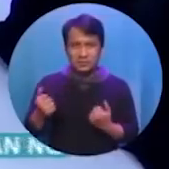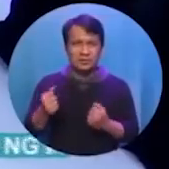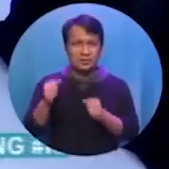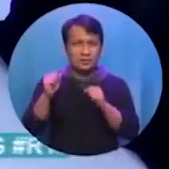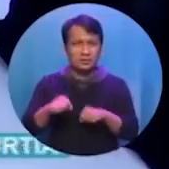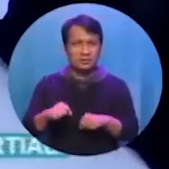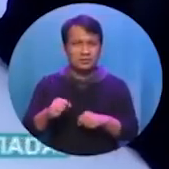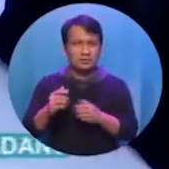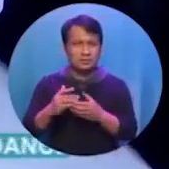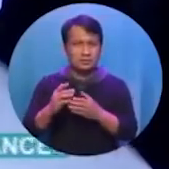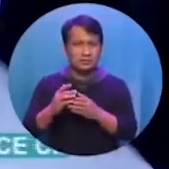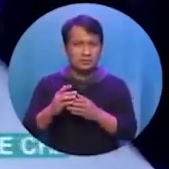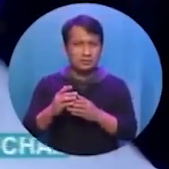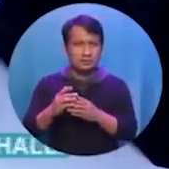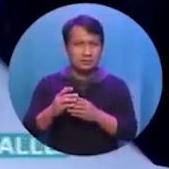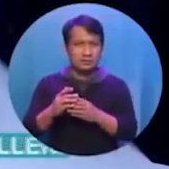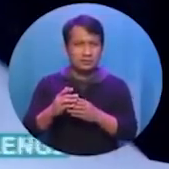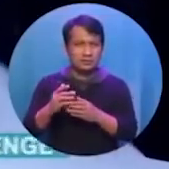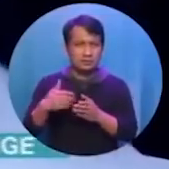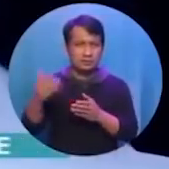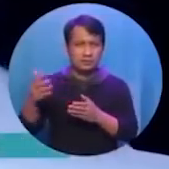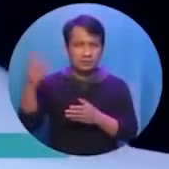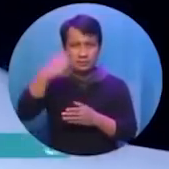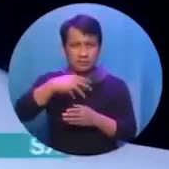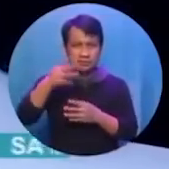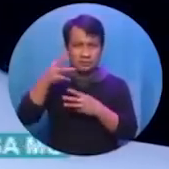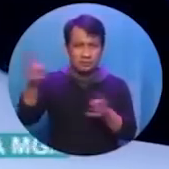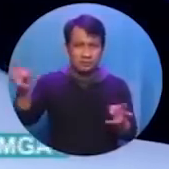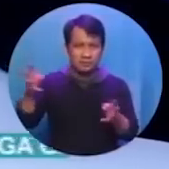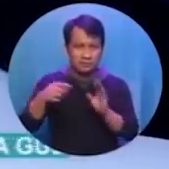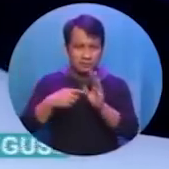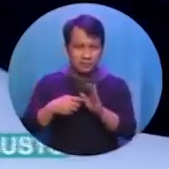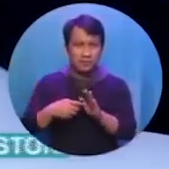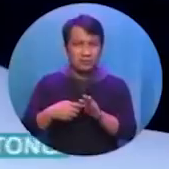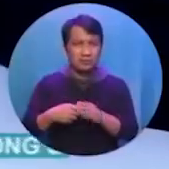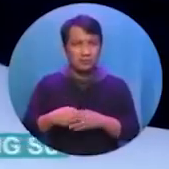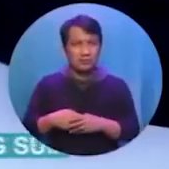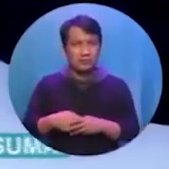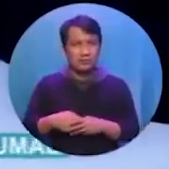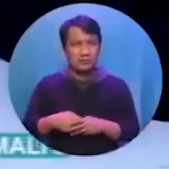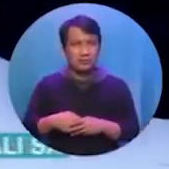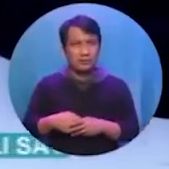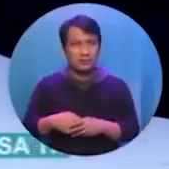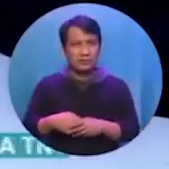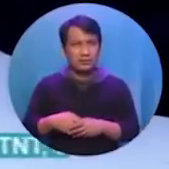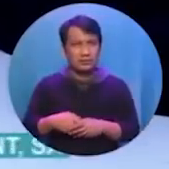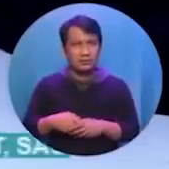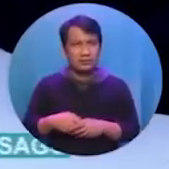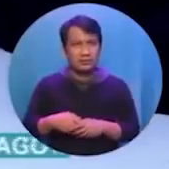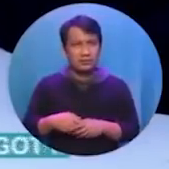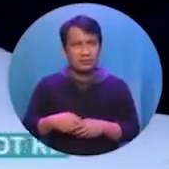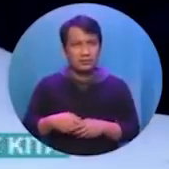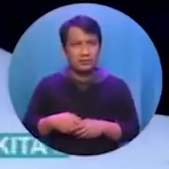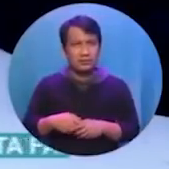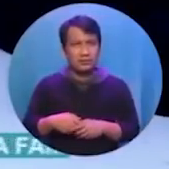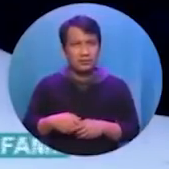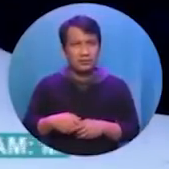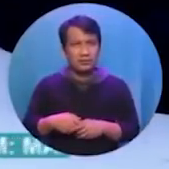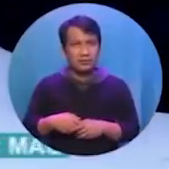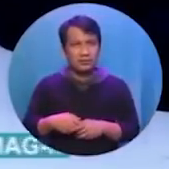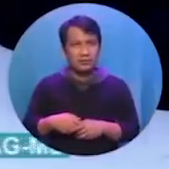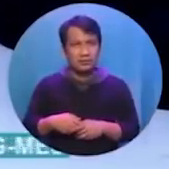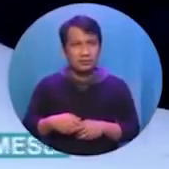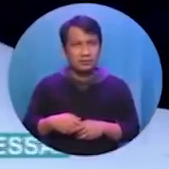kami. Baka pwede yung mayulayo ka. Pumunta ka, ma'am, sa bintana o sa labas, sa garahe. Nalabas. Nasa labas na ako kayo?